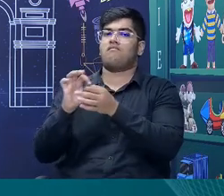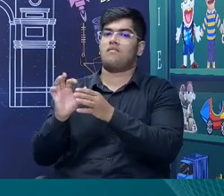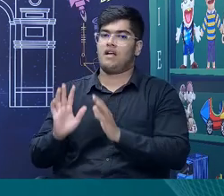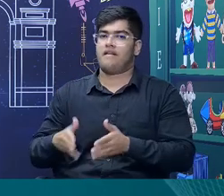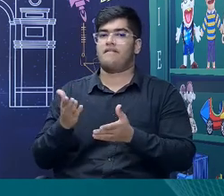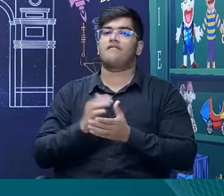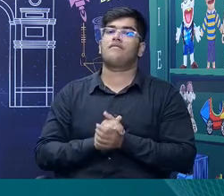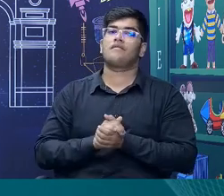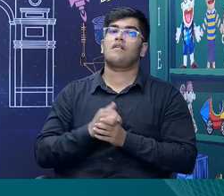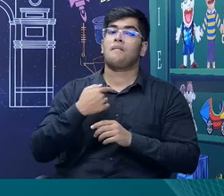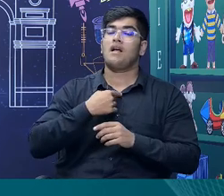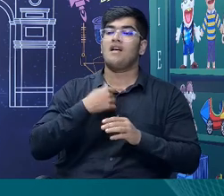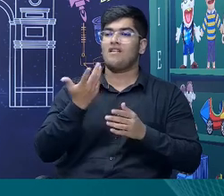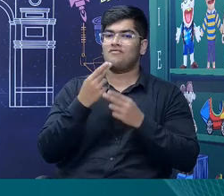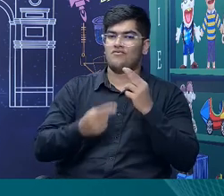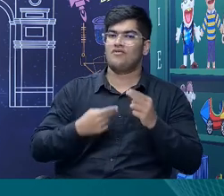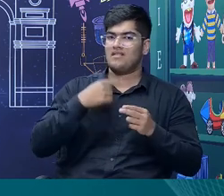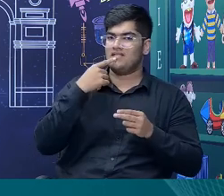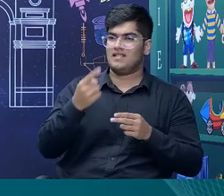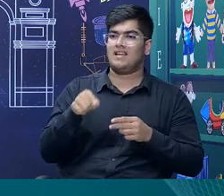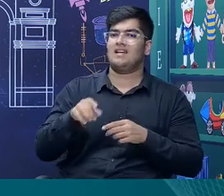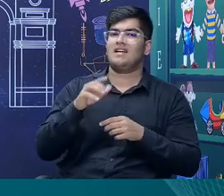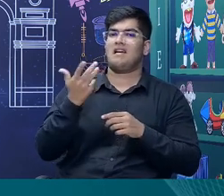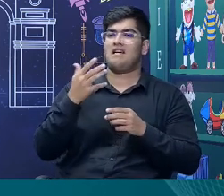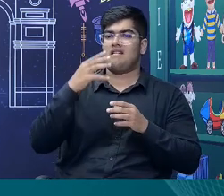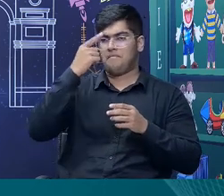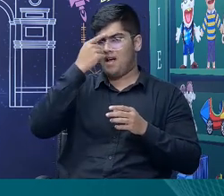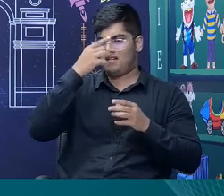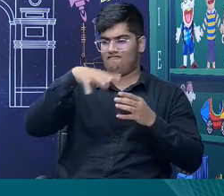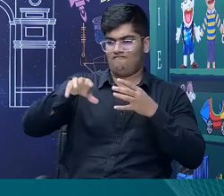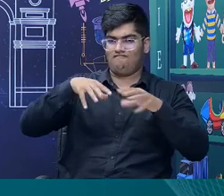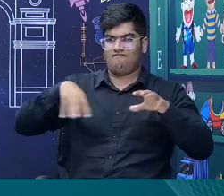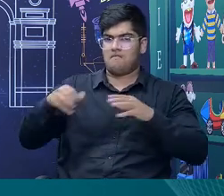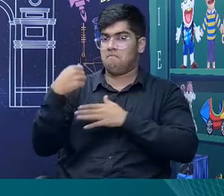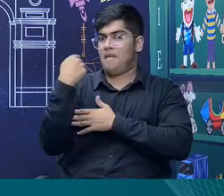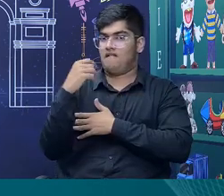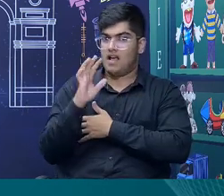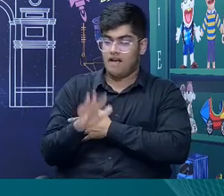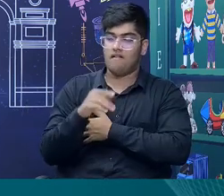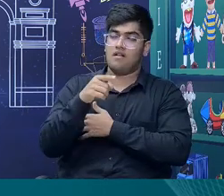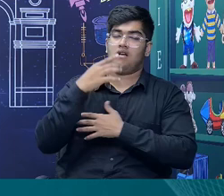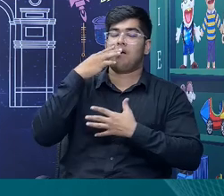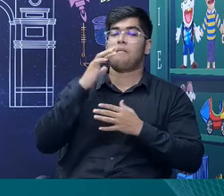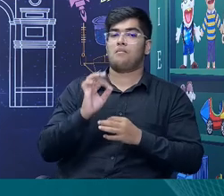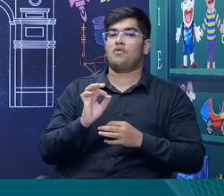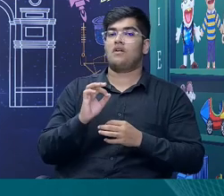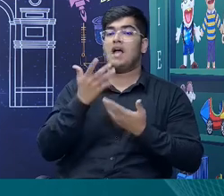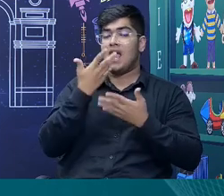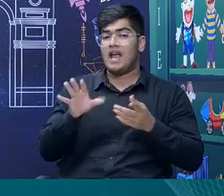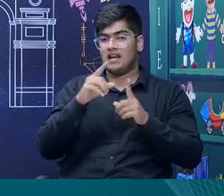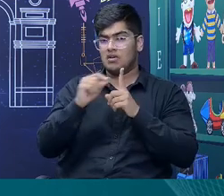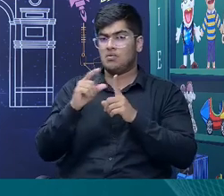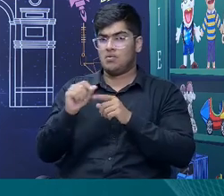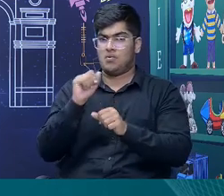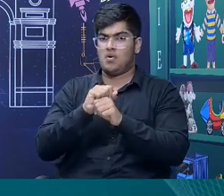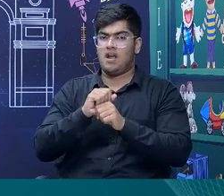मैंने यह बात कहीं डिस्क्रिमिनेशन करने की जो पावर है की क्या सही है क्या गलत है तो जब कोई भी कार्य कर रहे हैं